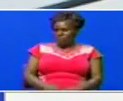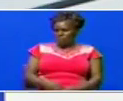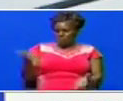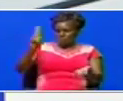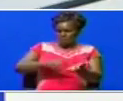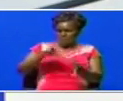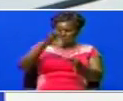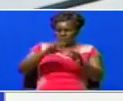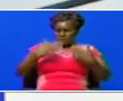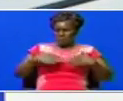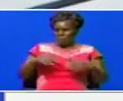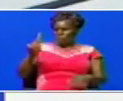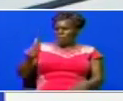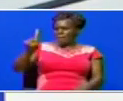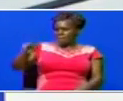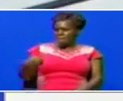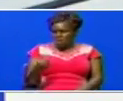registered voters,